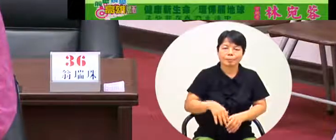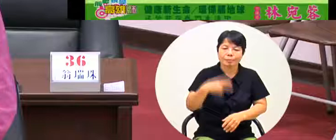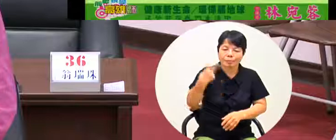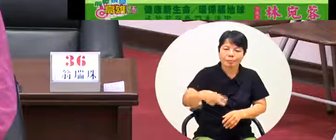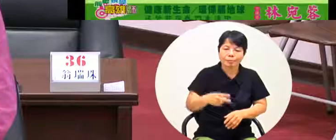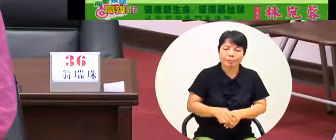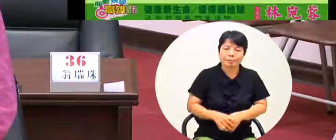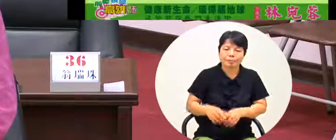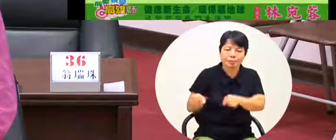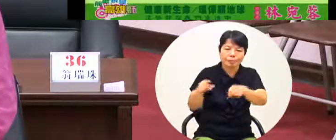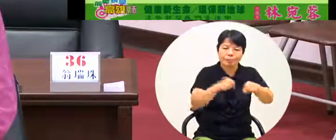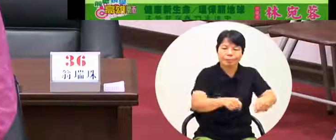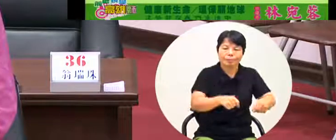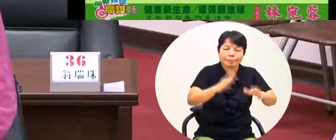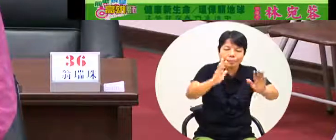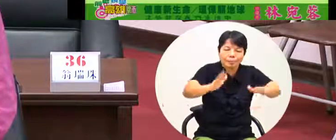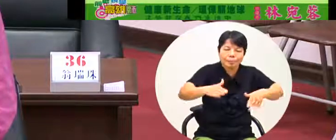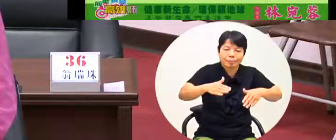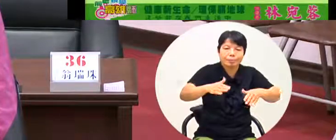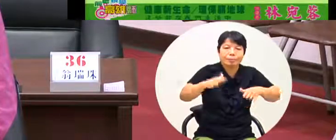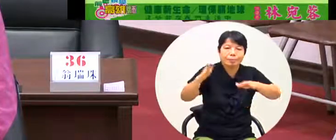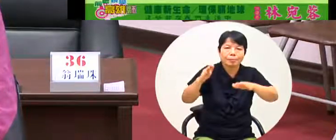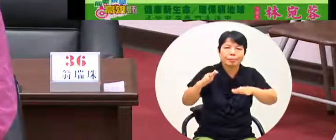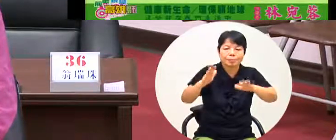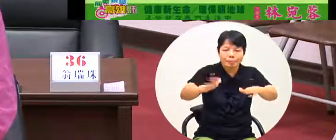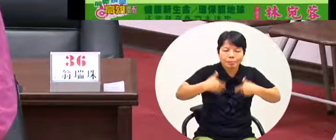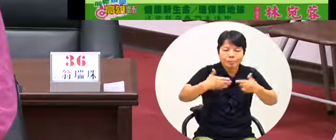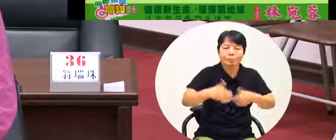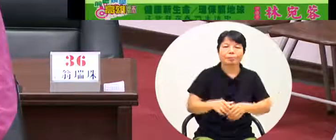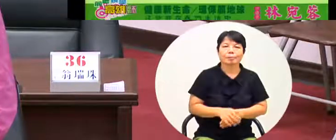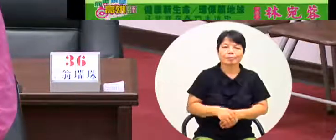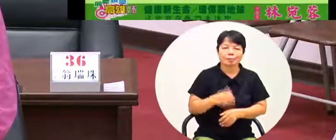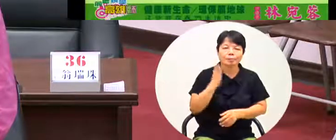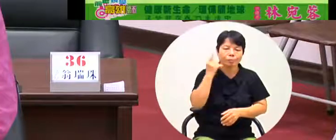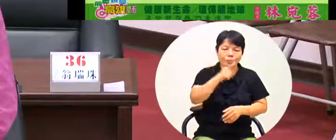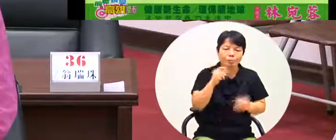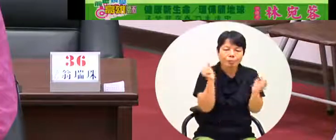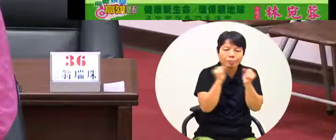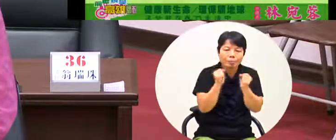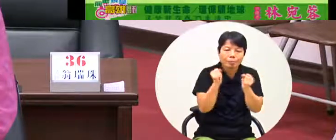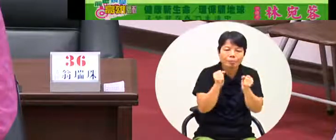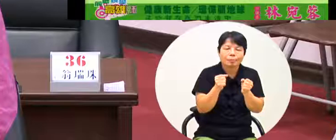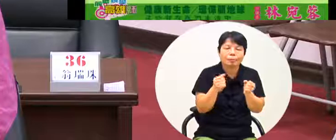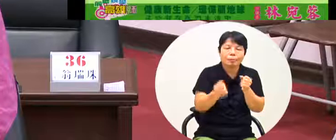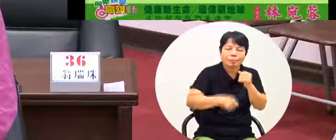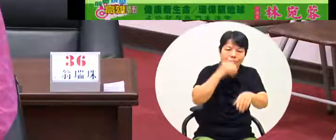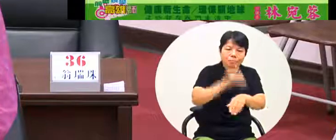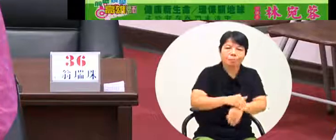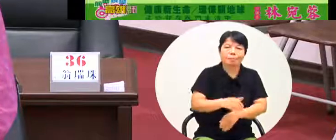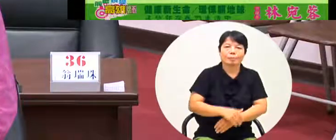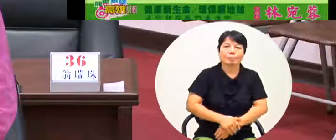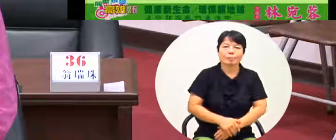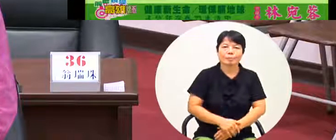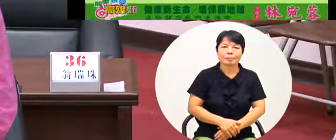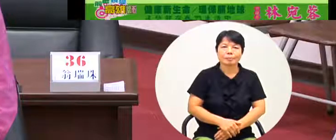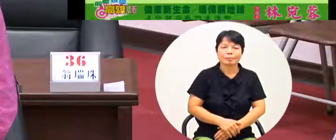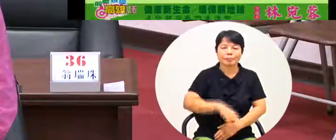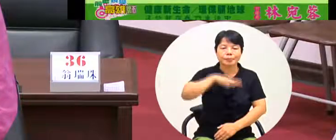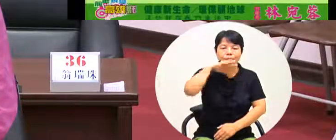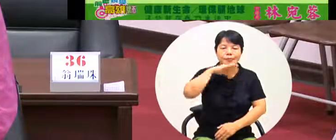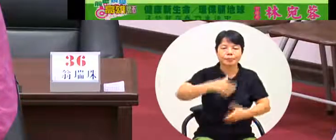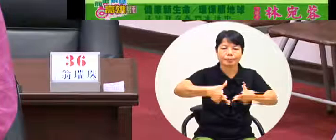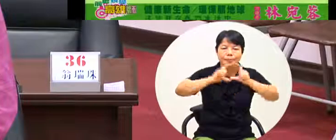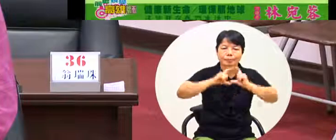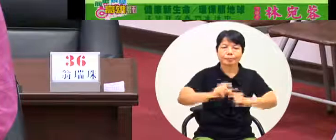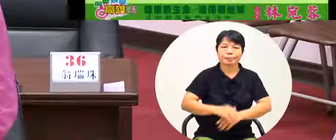到啊，甚至的工作会当伫个冬天搞完成。好，等一下再给我回答一下。好，来，我们看看